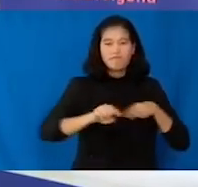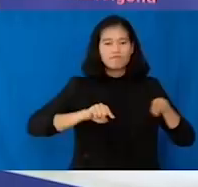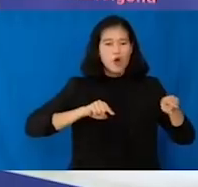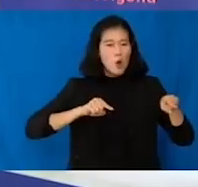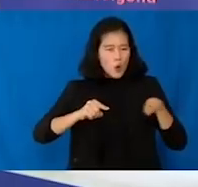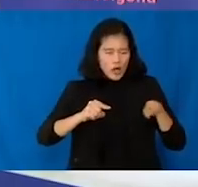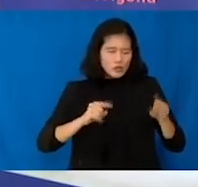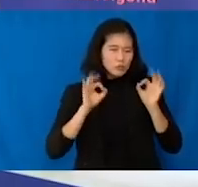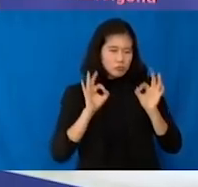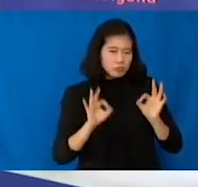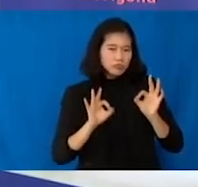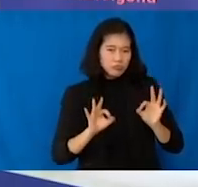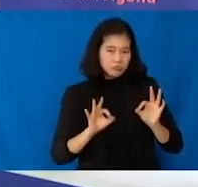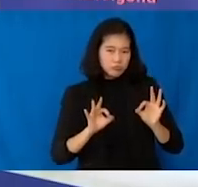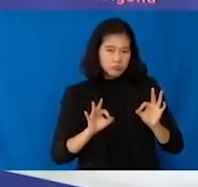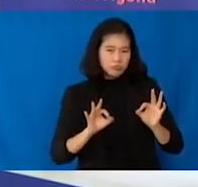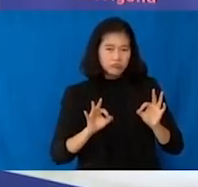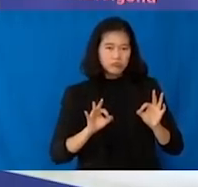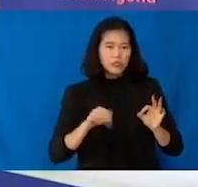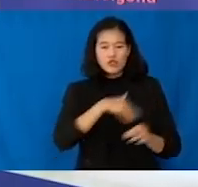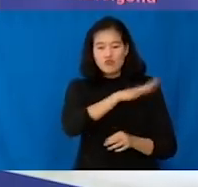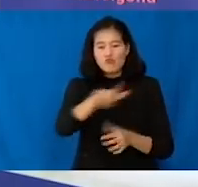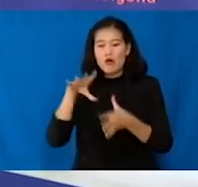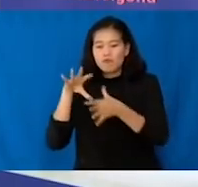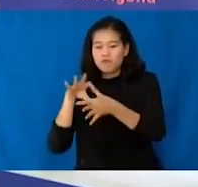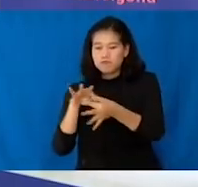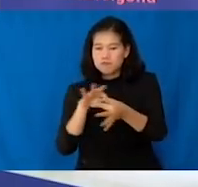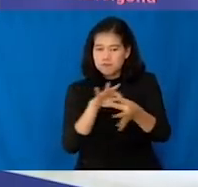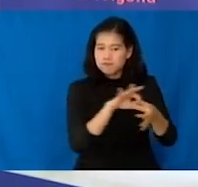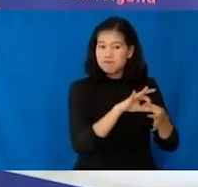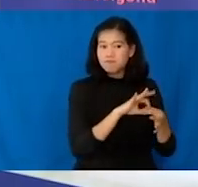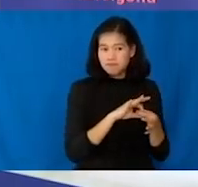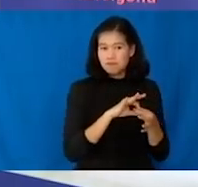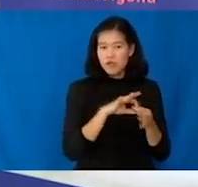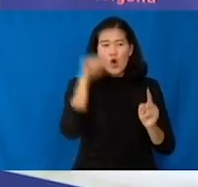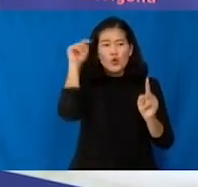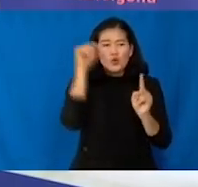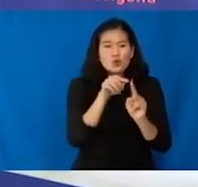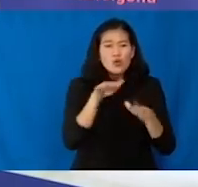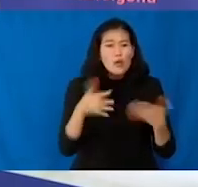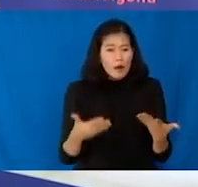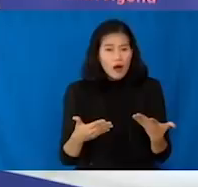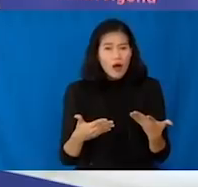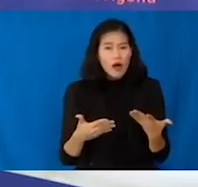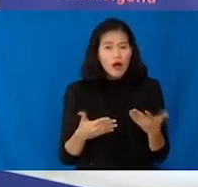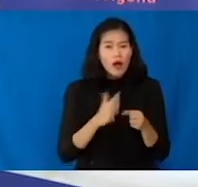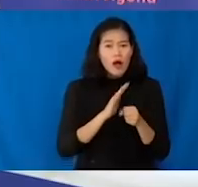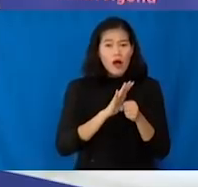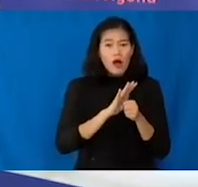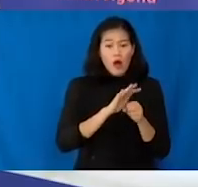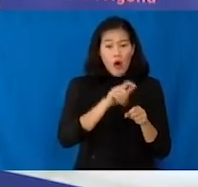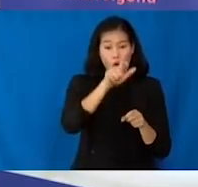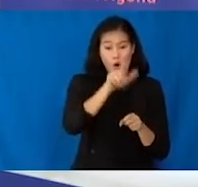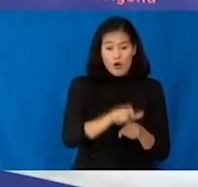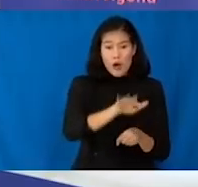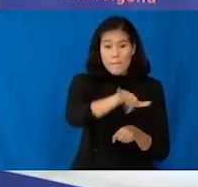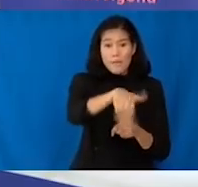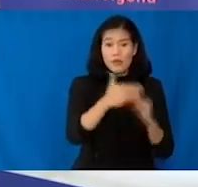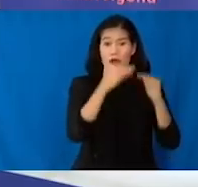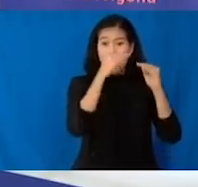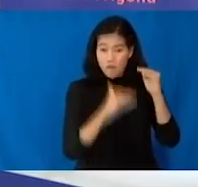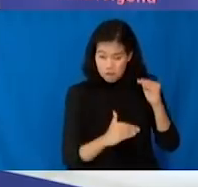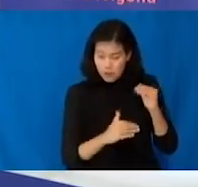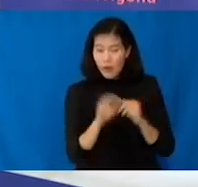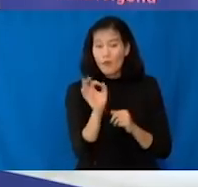dan kemudian terpadu dengan semua sistem ditujukan bukan hanya untuk menurunkan jumlah kematian pasien